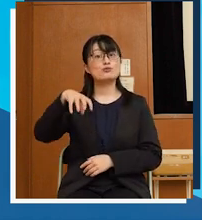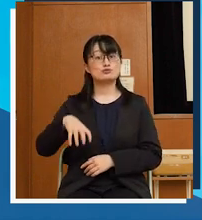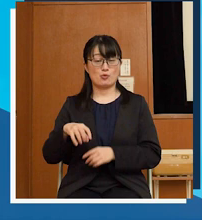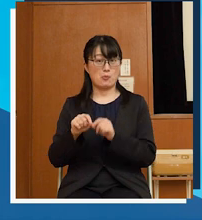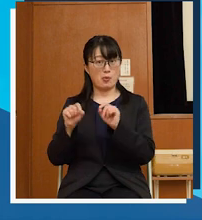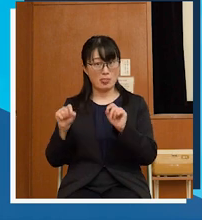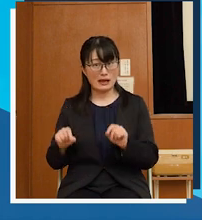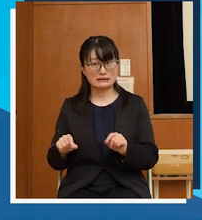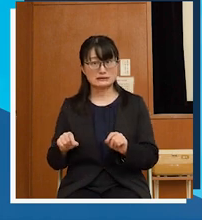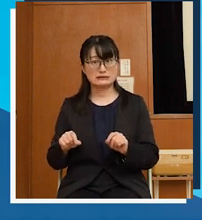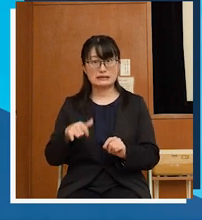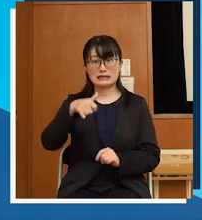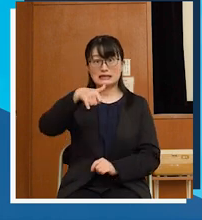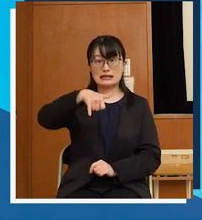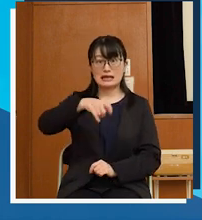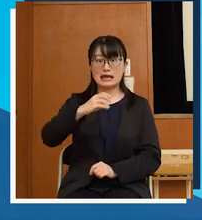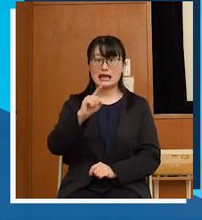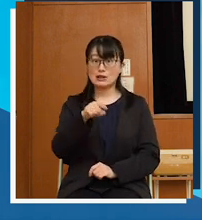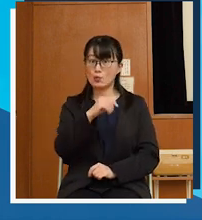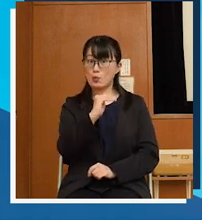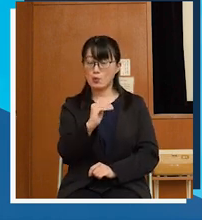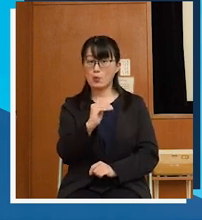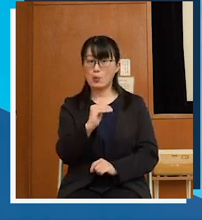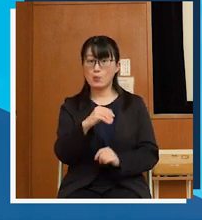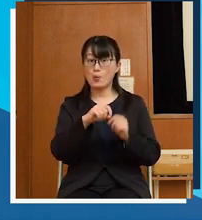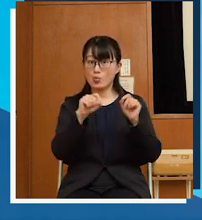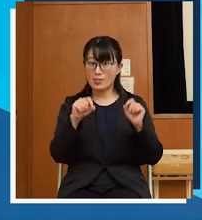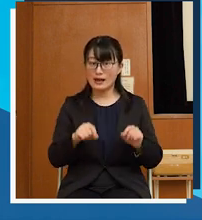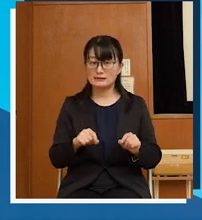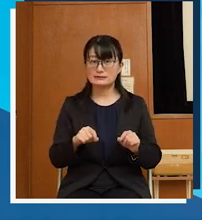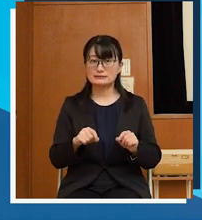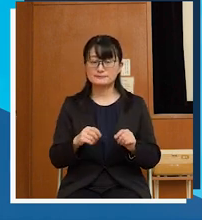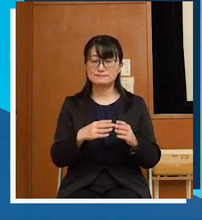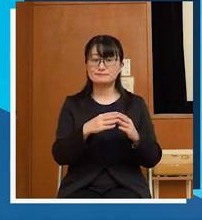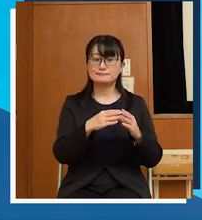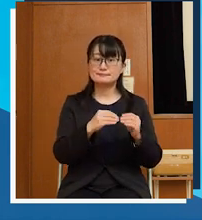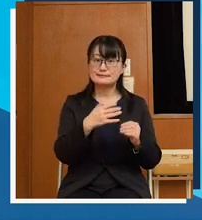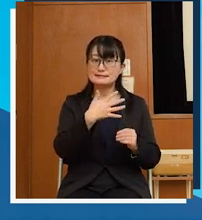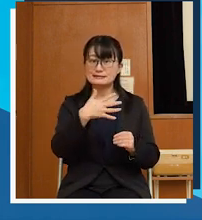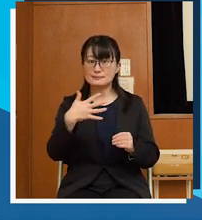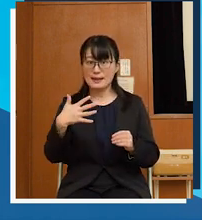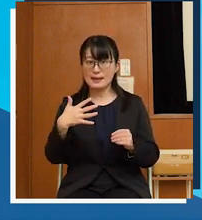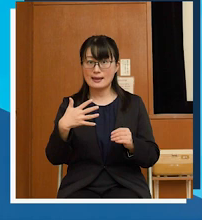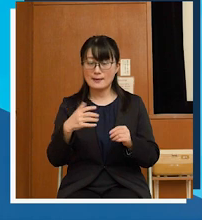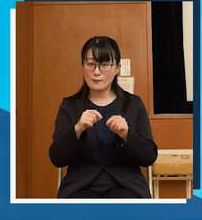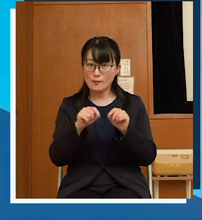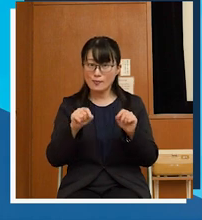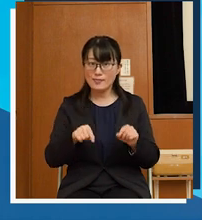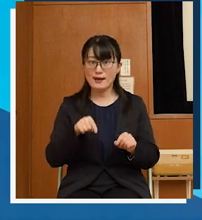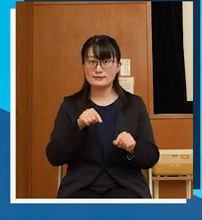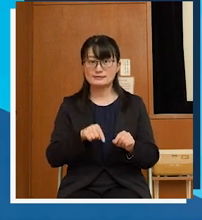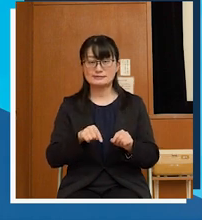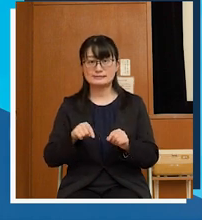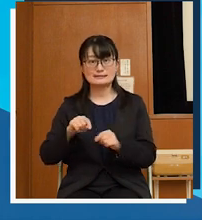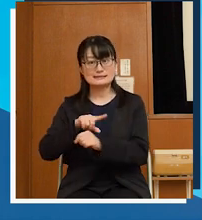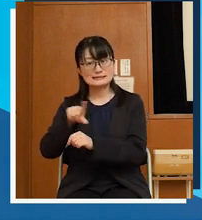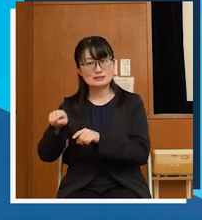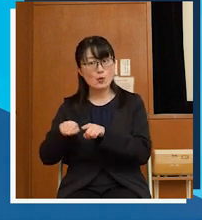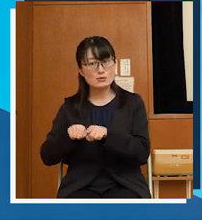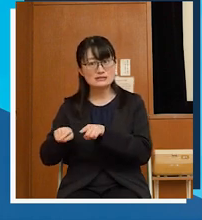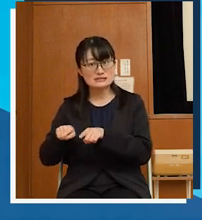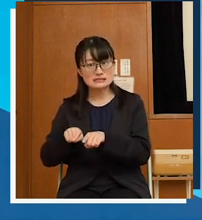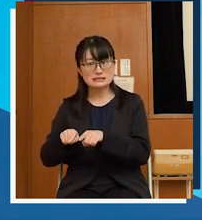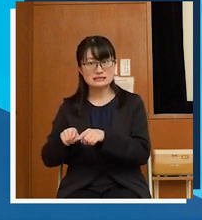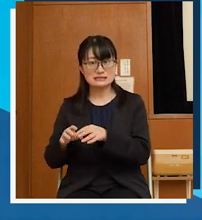辺野古新基地建設問題他日米の地協定や民主主義人権地方自治の問題などえ